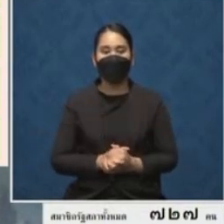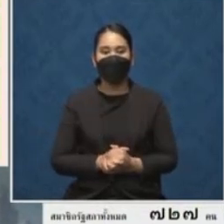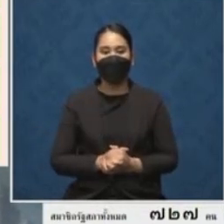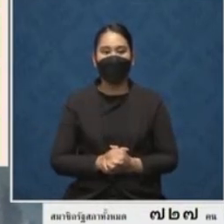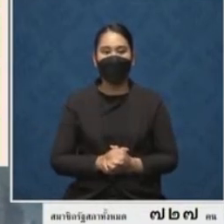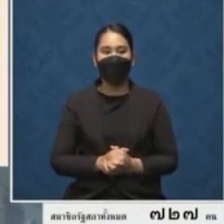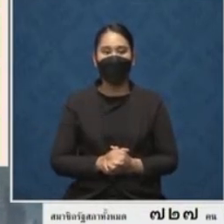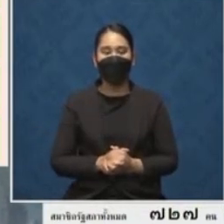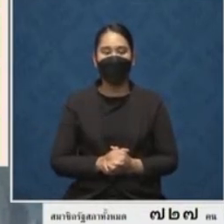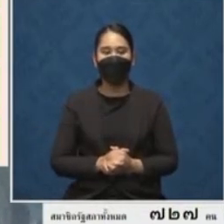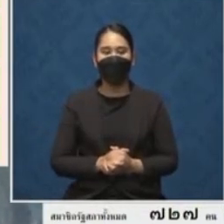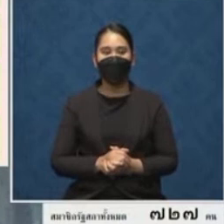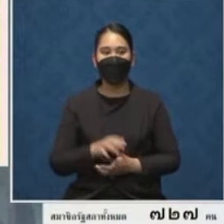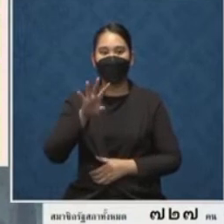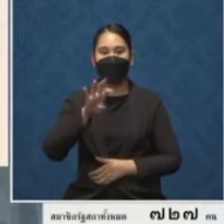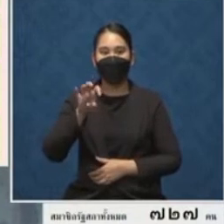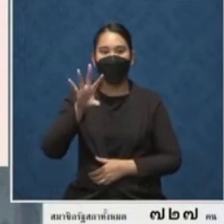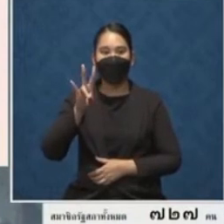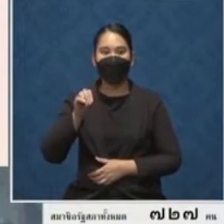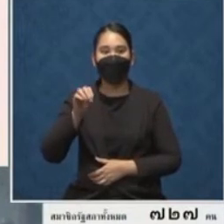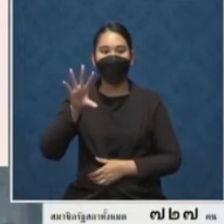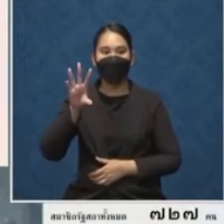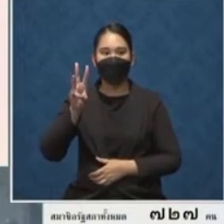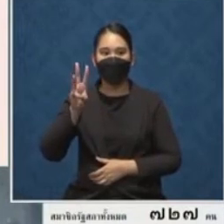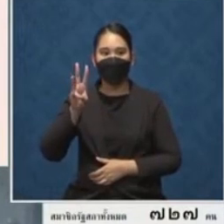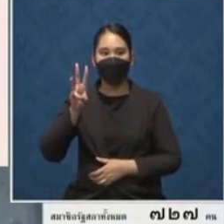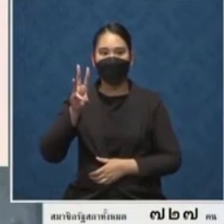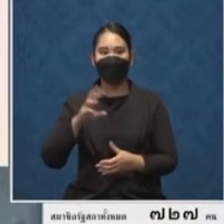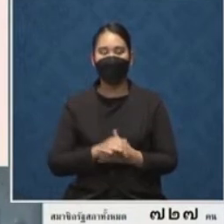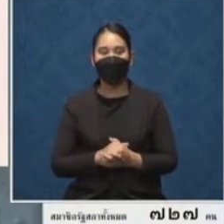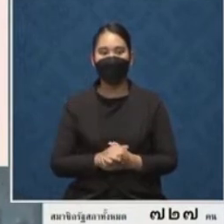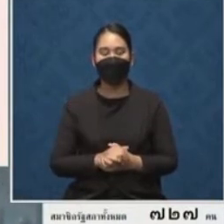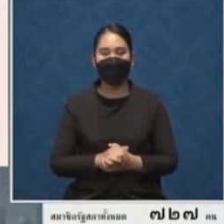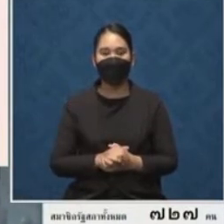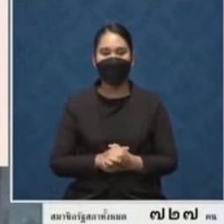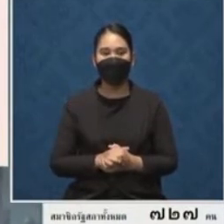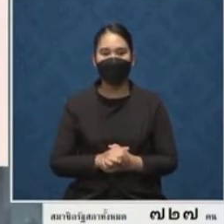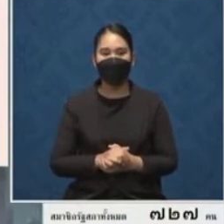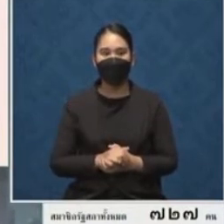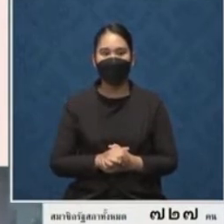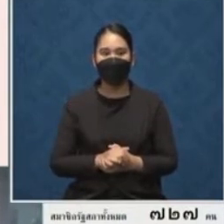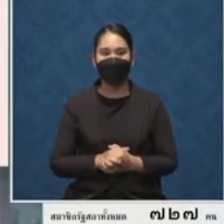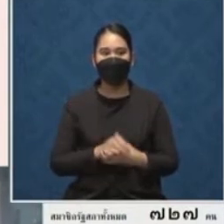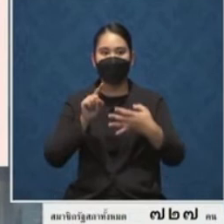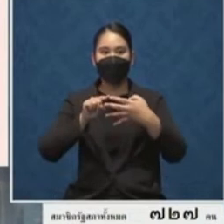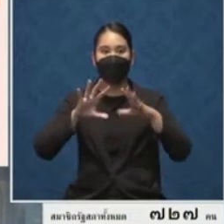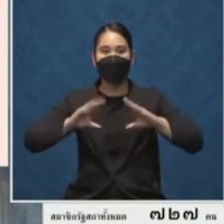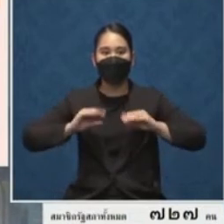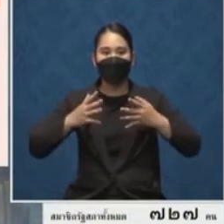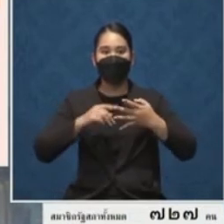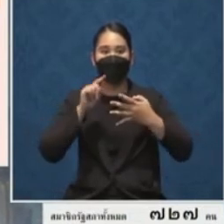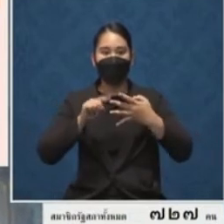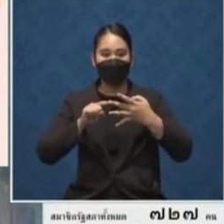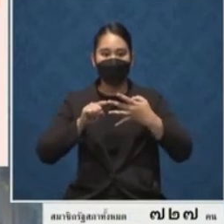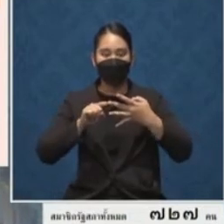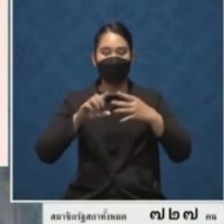476นายวิรัตเกตสมบูรณ ์1ไม่รับหลักการ2ไม่รับหลักการ